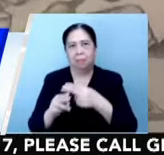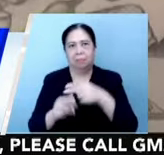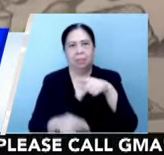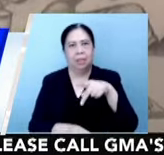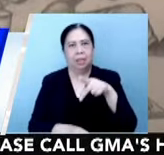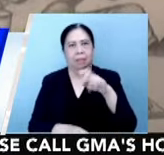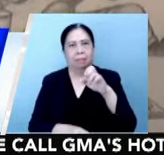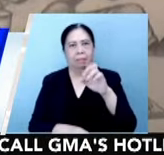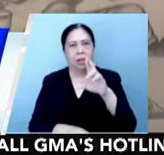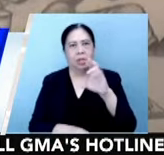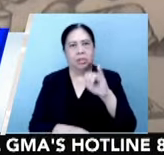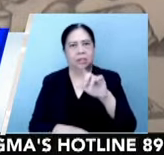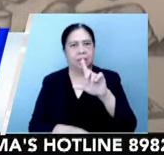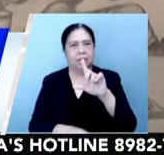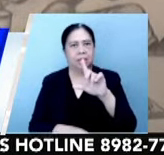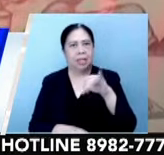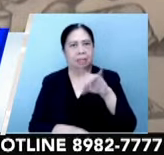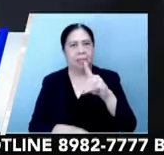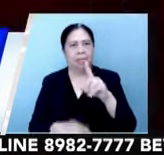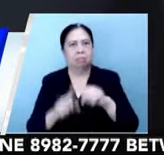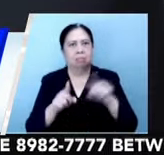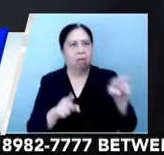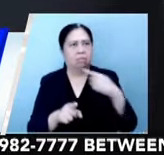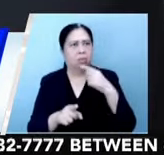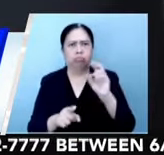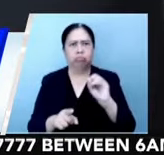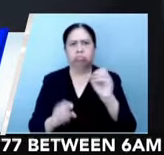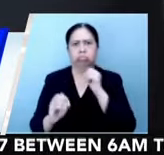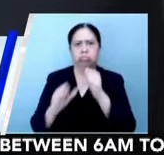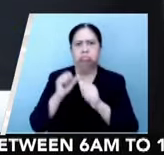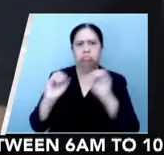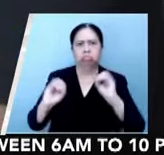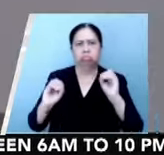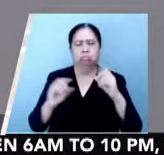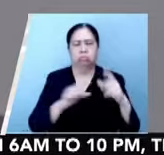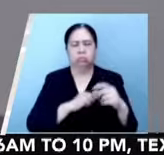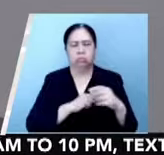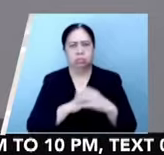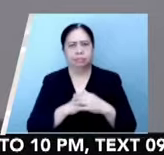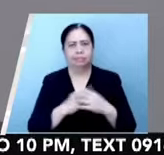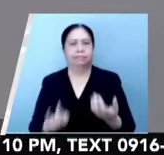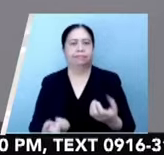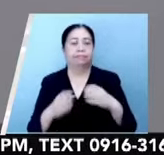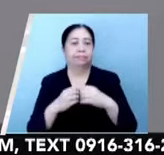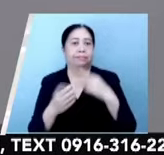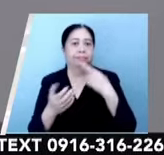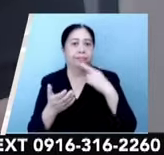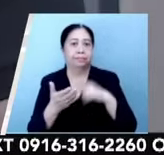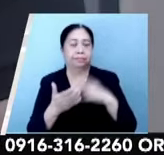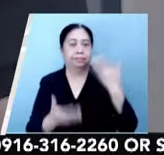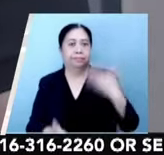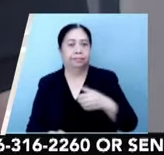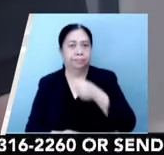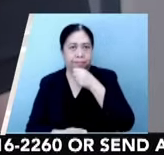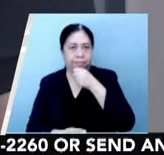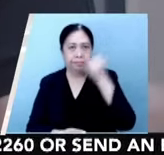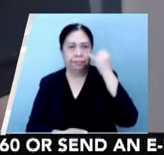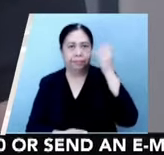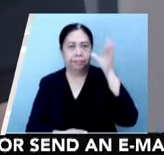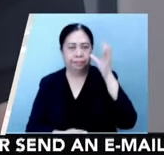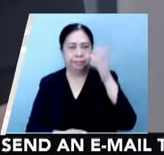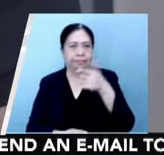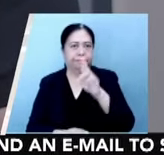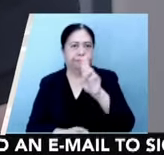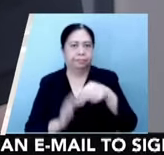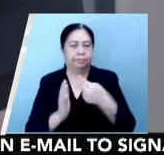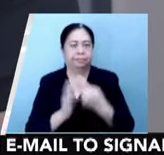bagay na dati na niyang itinanggi. Para sa GMA Integrated News, John Consulta, nakatutok